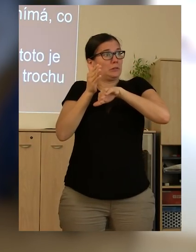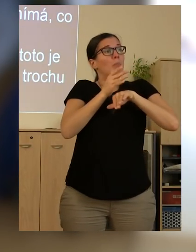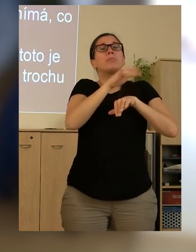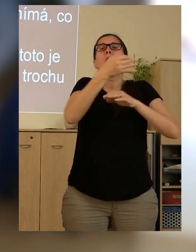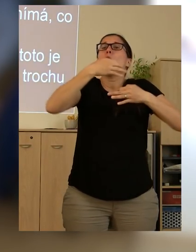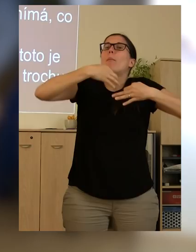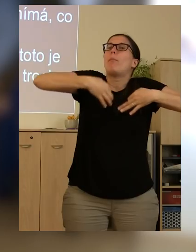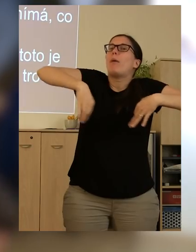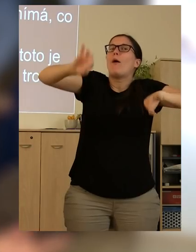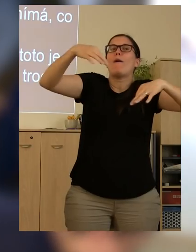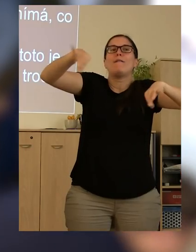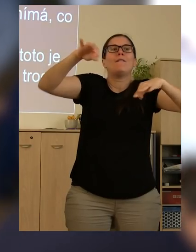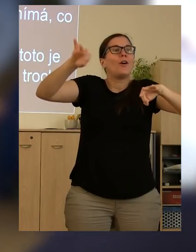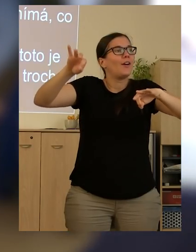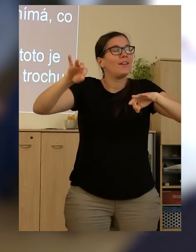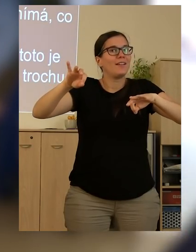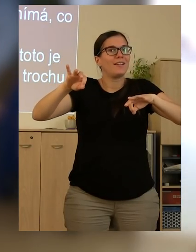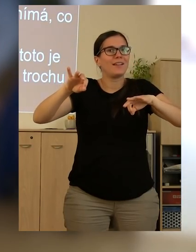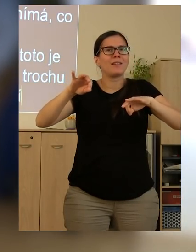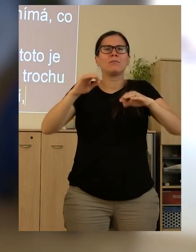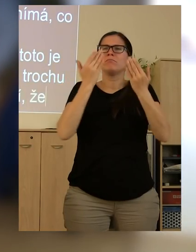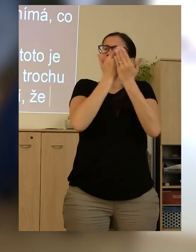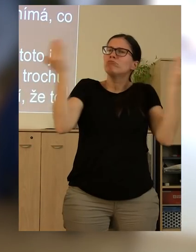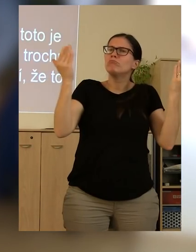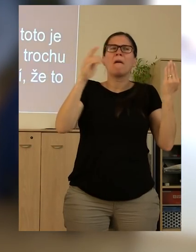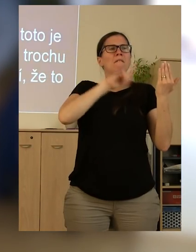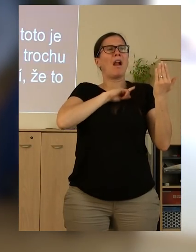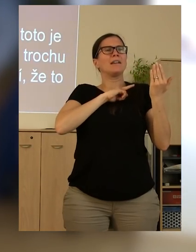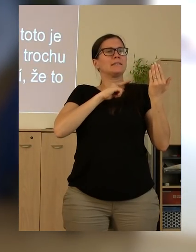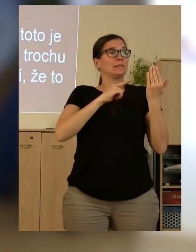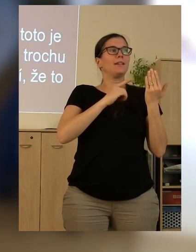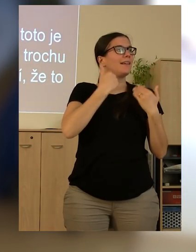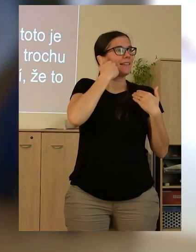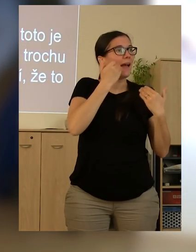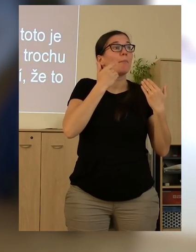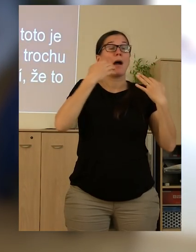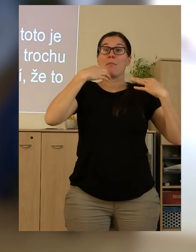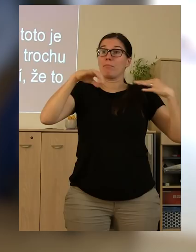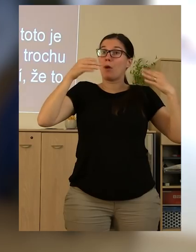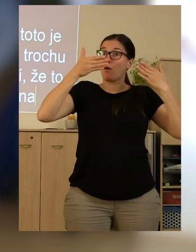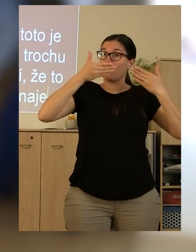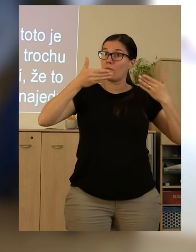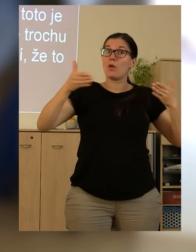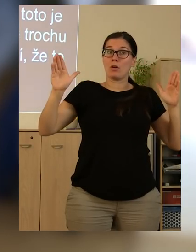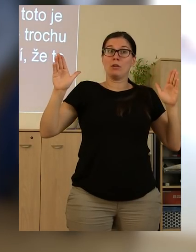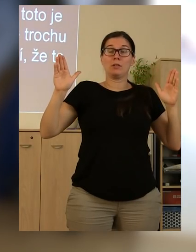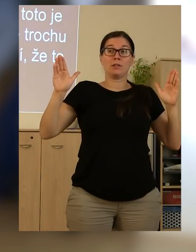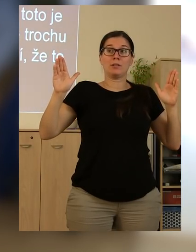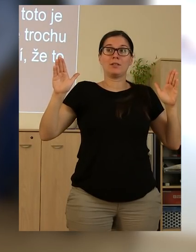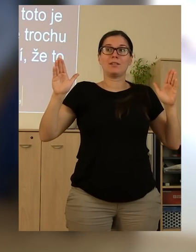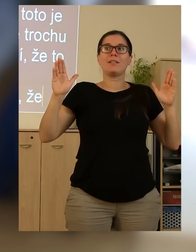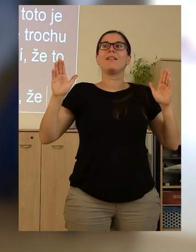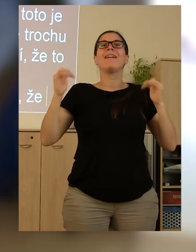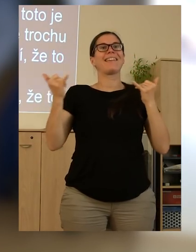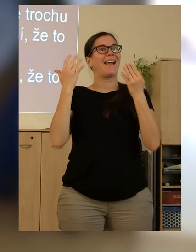prostupnější, že to netvoří tak pevnou hráz. A najednou můžeme vnímat, že to, že o čem